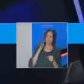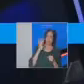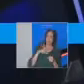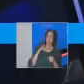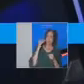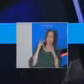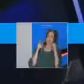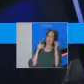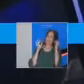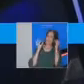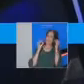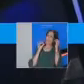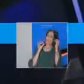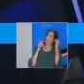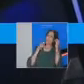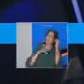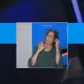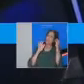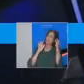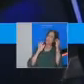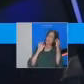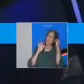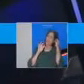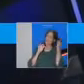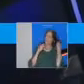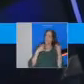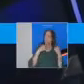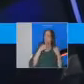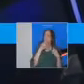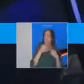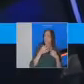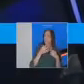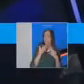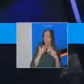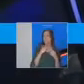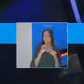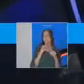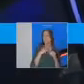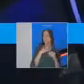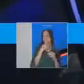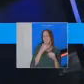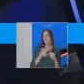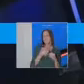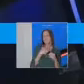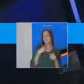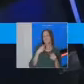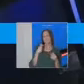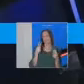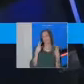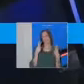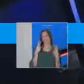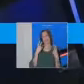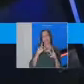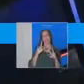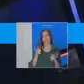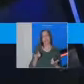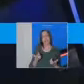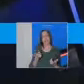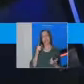interest בארצות הברית, במיוחד בטוסון, אבל השאלה שלי היא באמת קריטית בעניין